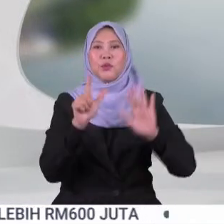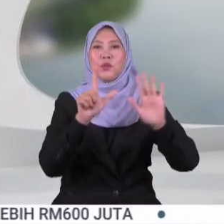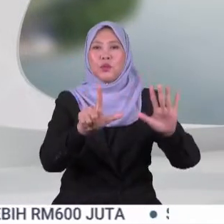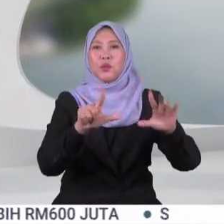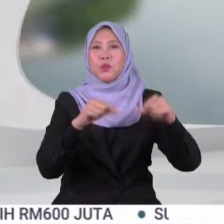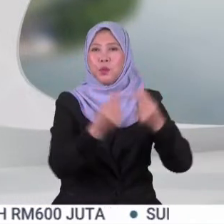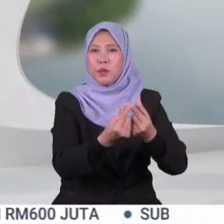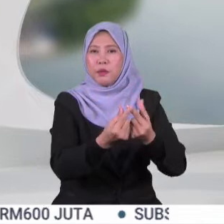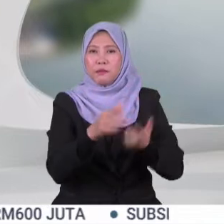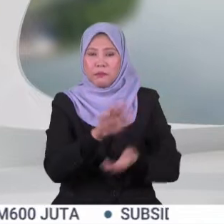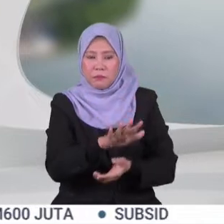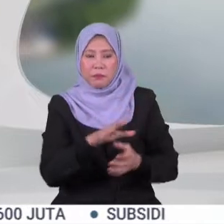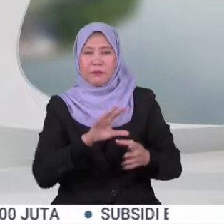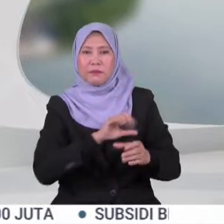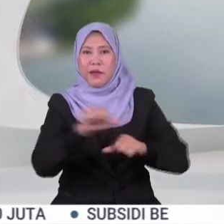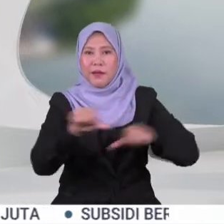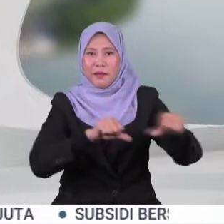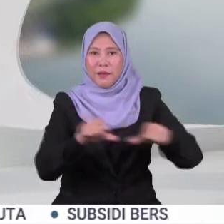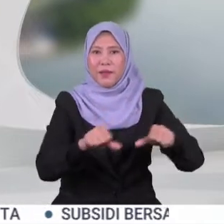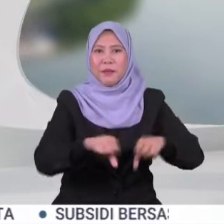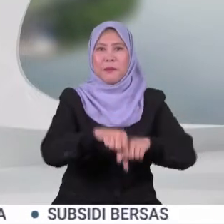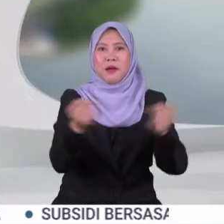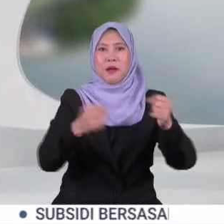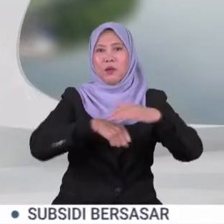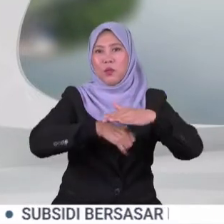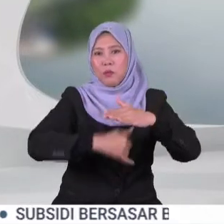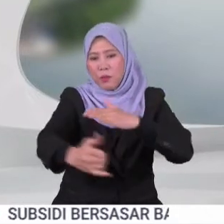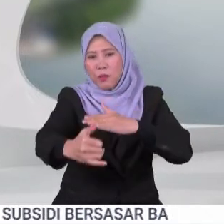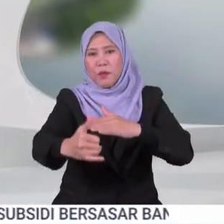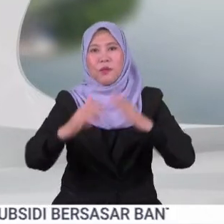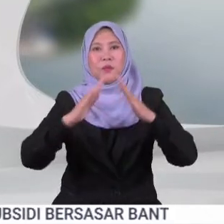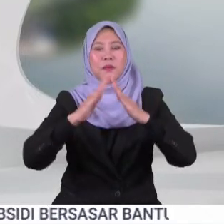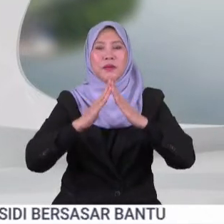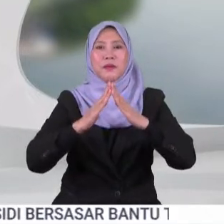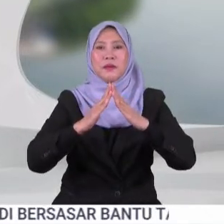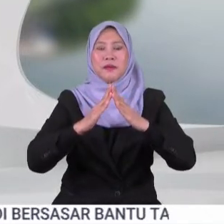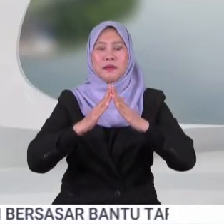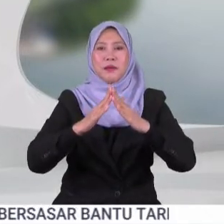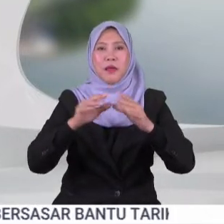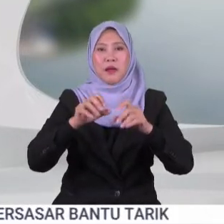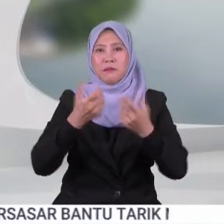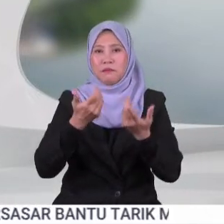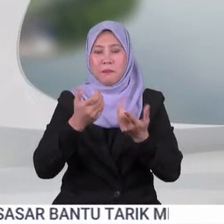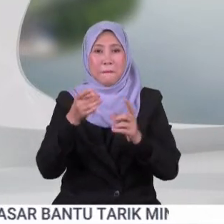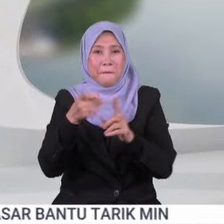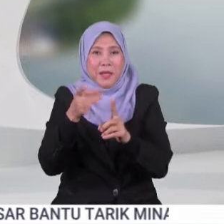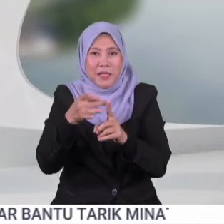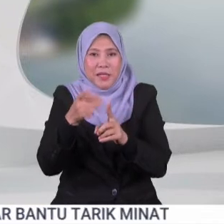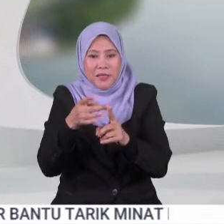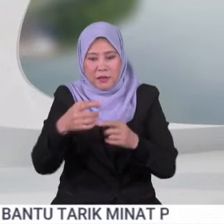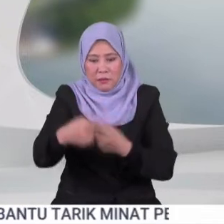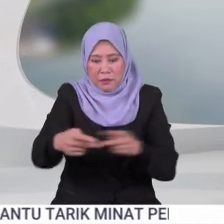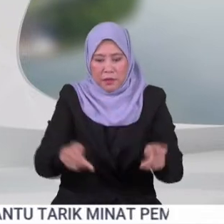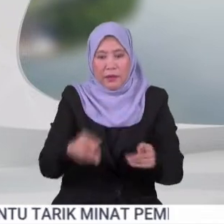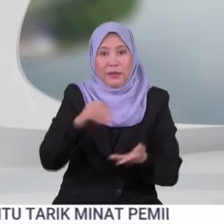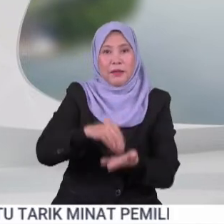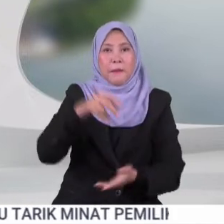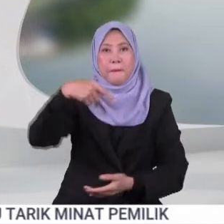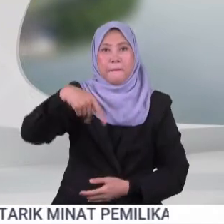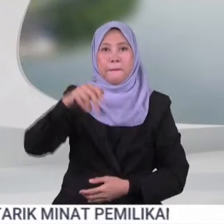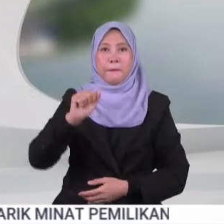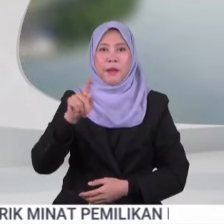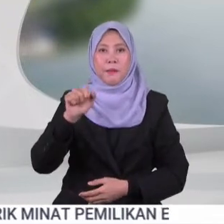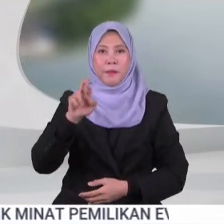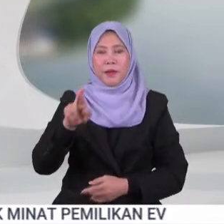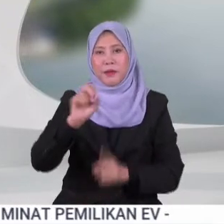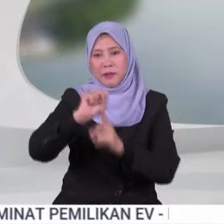kumpulan bersindiket yang terlibat dalam kegiatan pecah rumah dan peti besi di sekitar daerah Kota Kinabalu, Pinampang, Papar, Sandakan